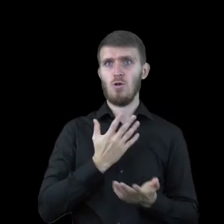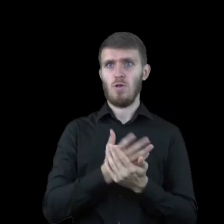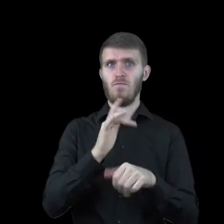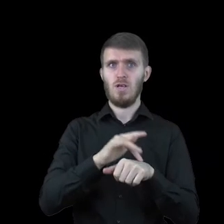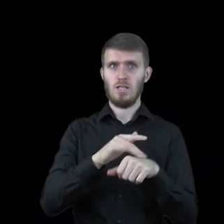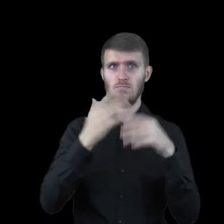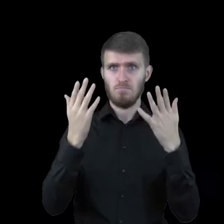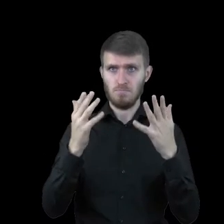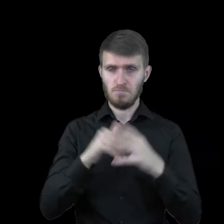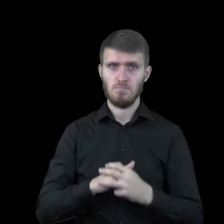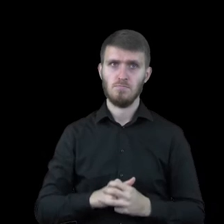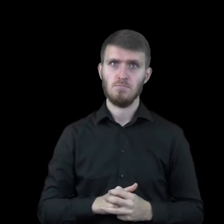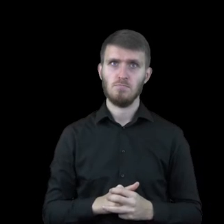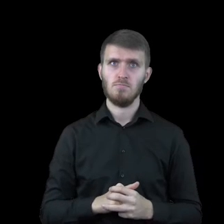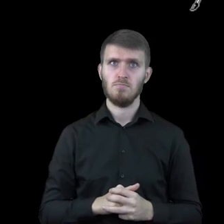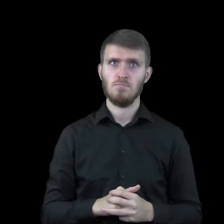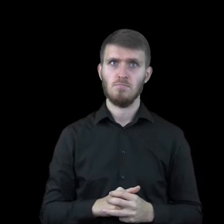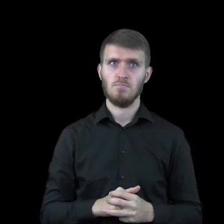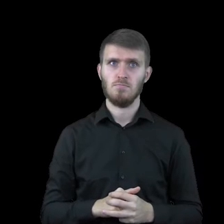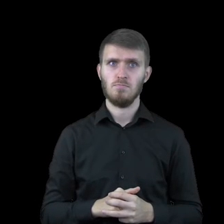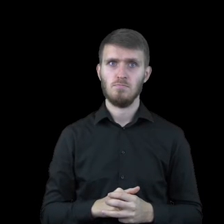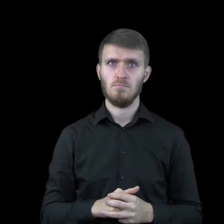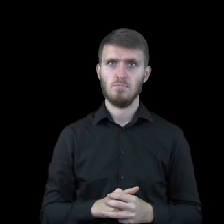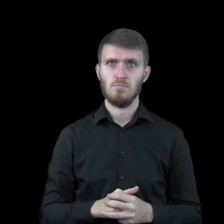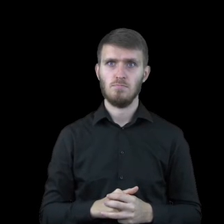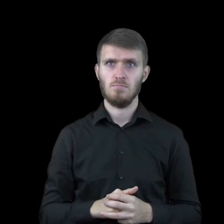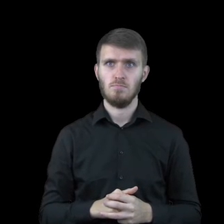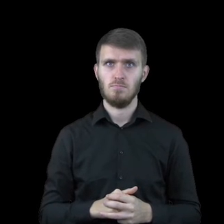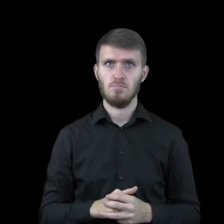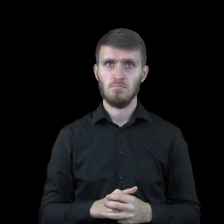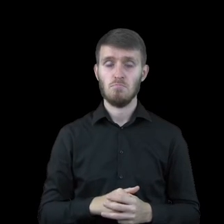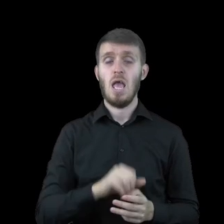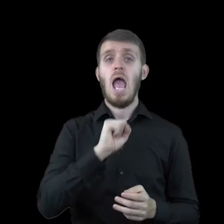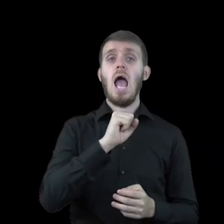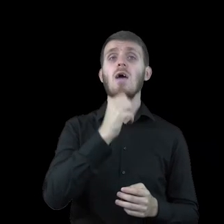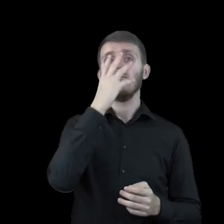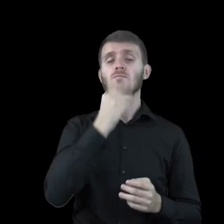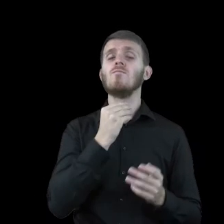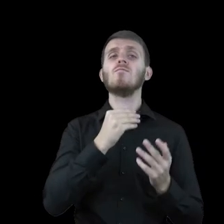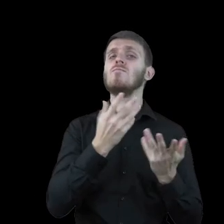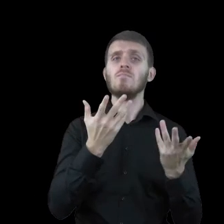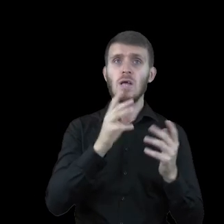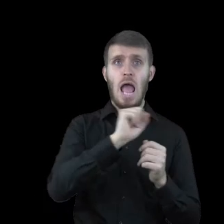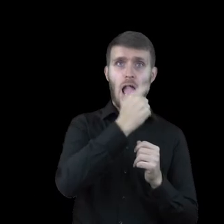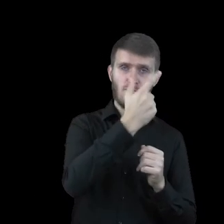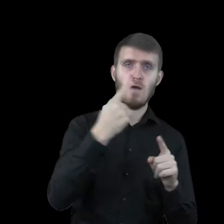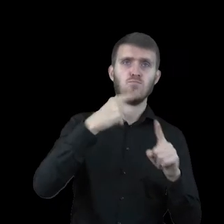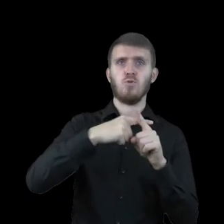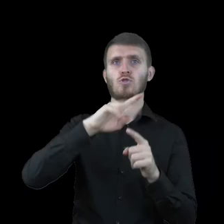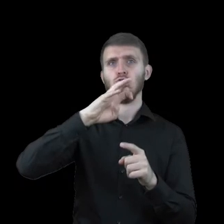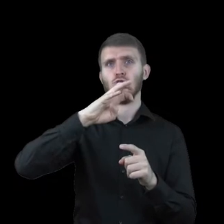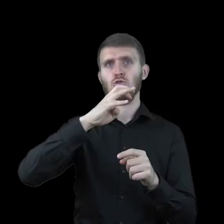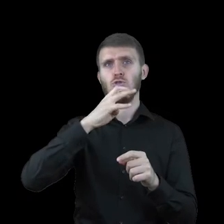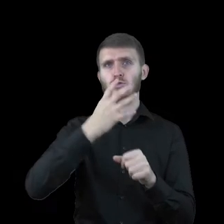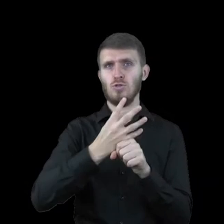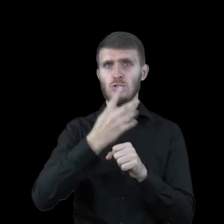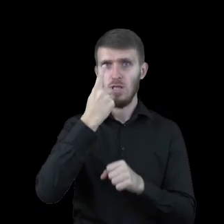I tutaj mamy 1. Czyli nasze równanie przyjmie taką postać. A kwadrat dodać